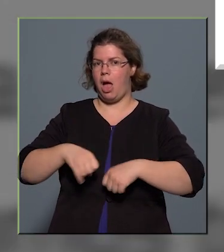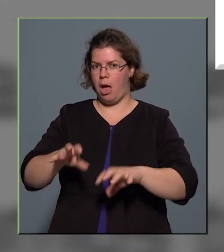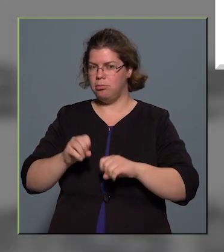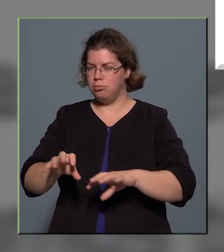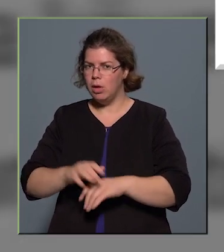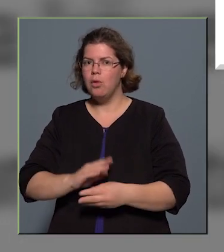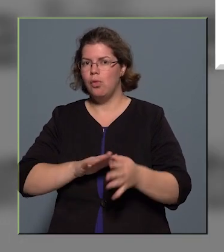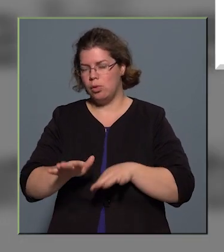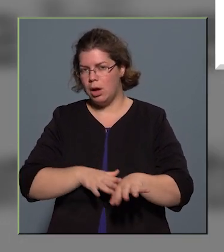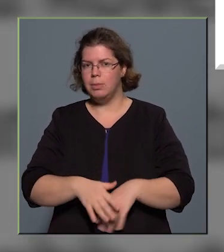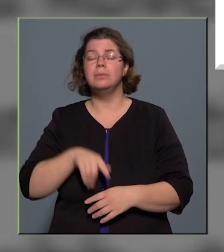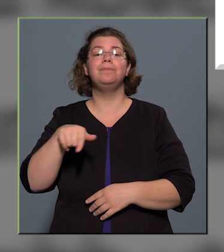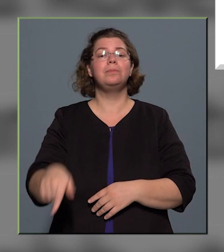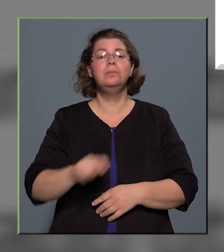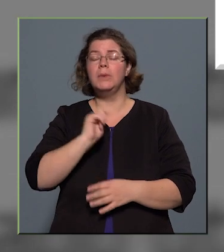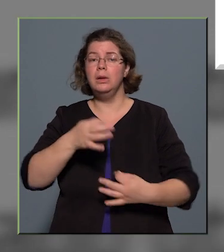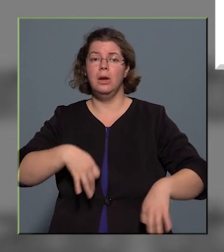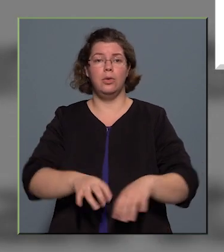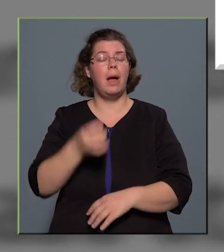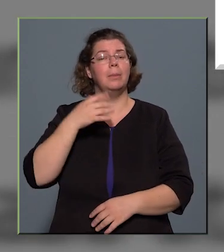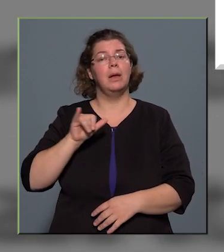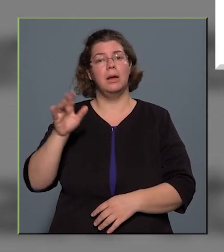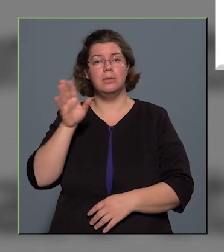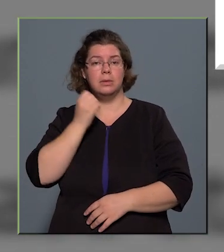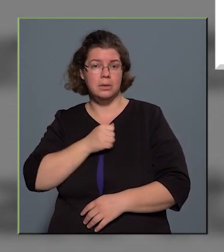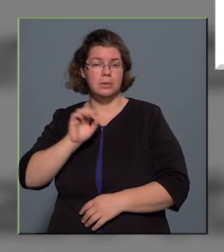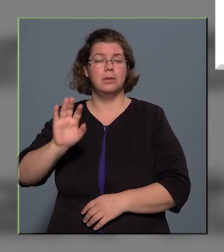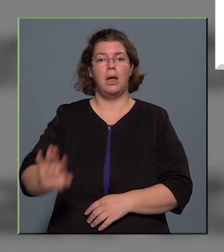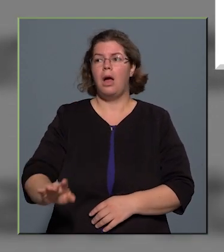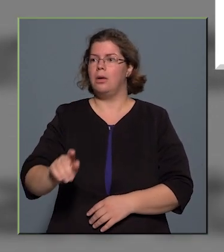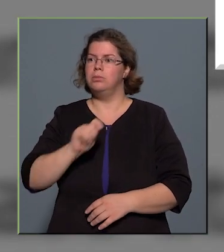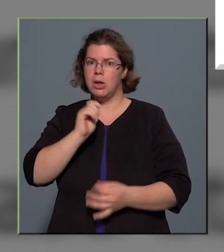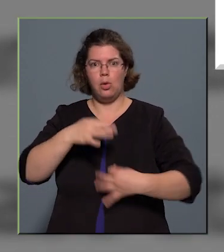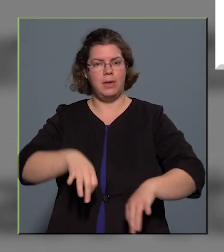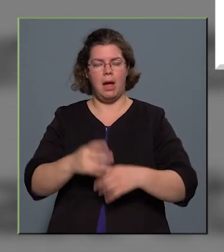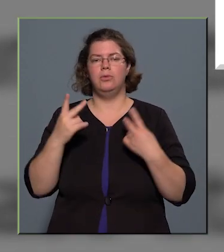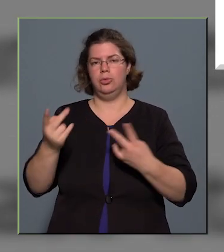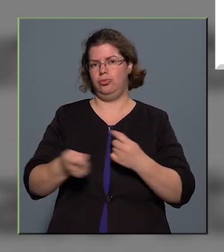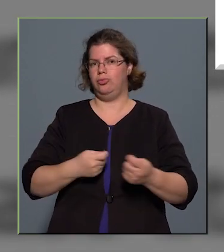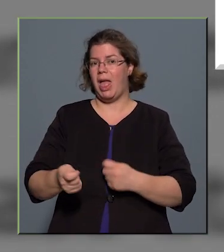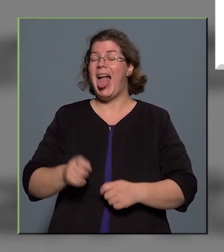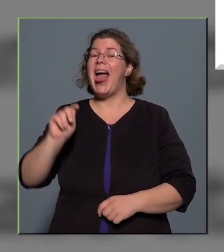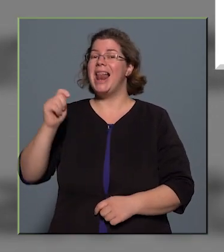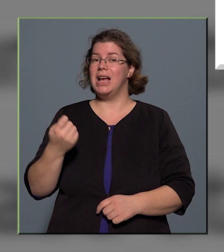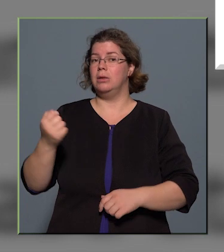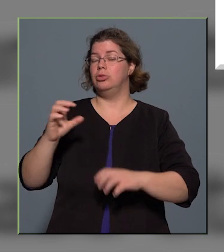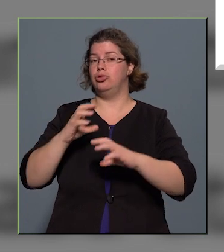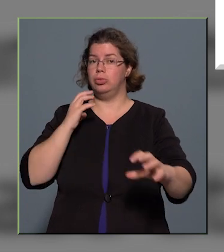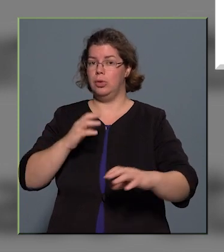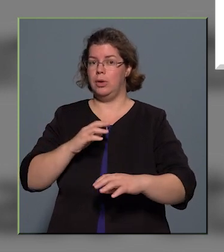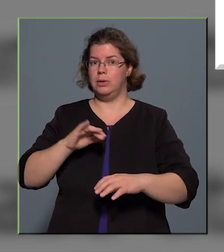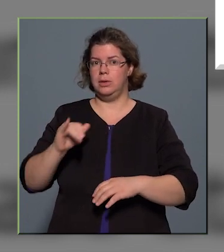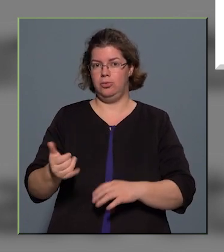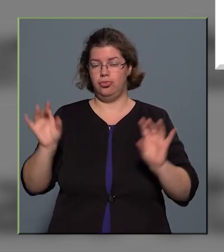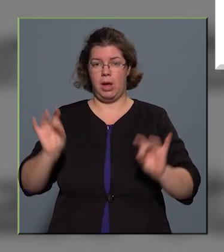BYD számára Magyarország fontos piac, ráadásul elektromos buszokat gyárt már ma is